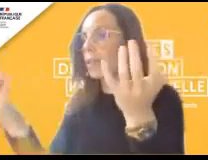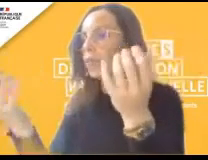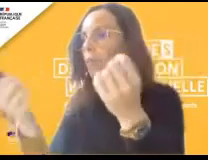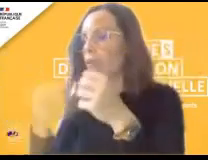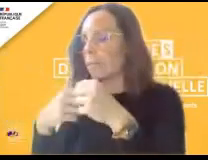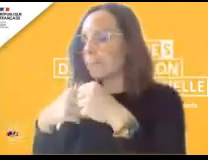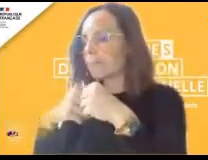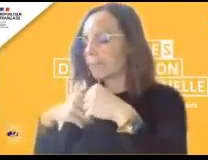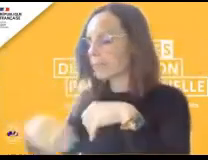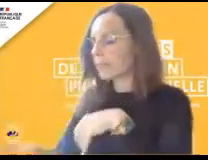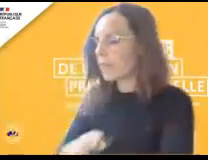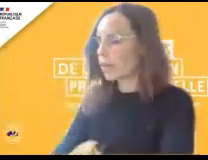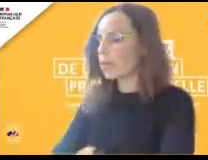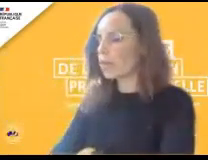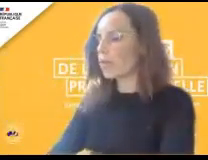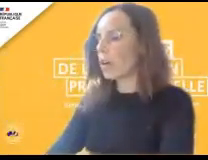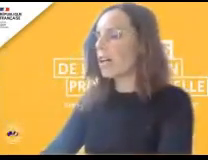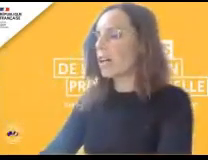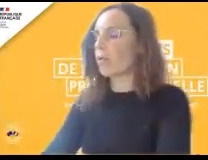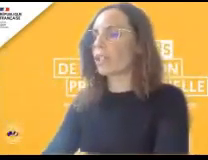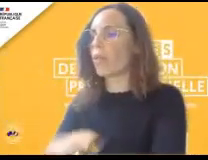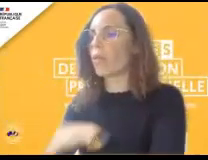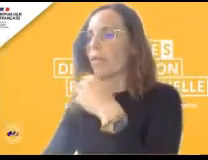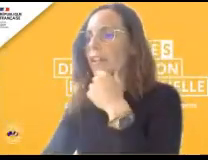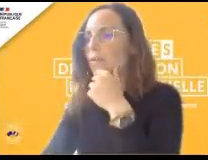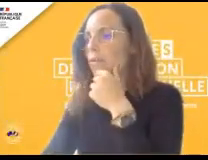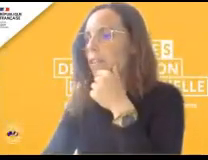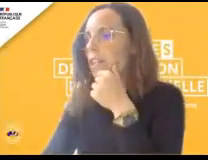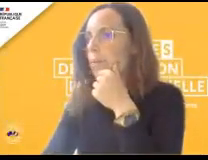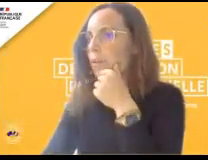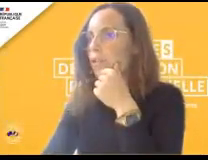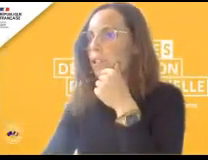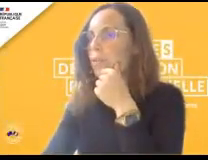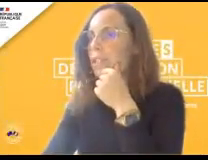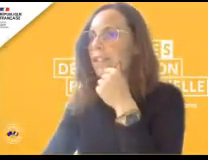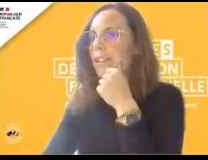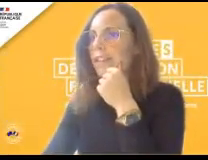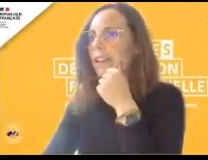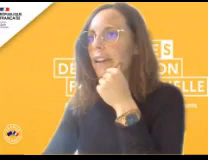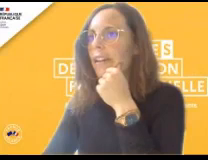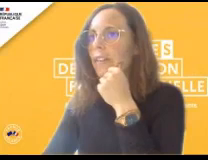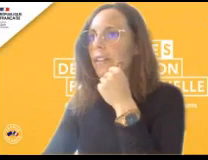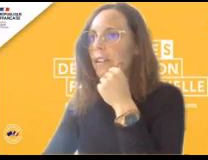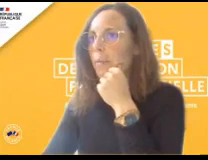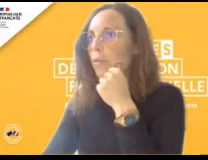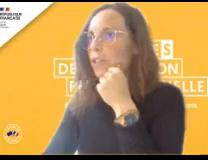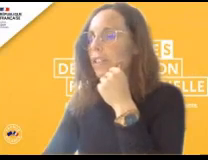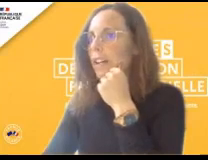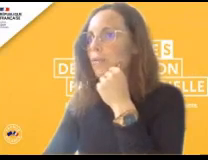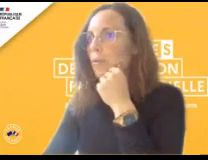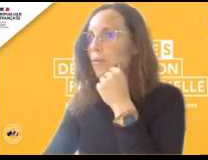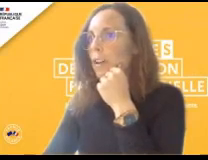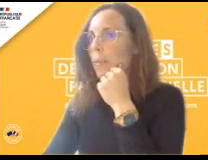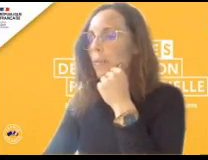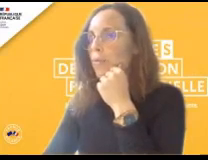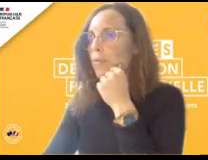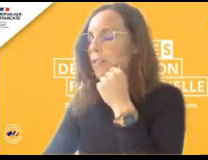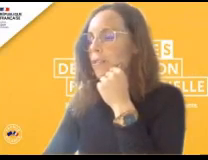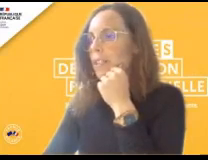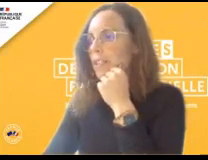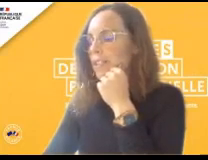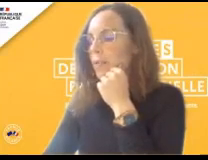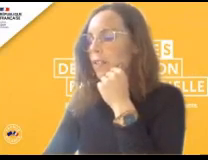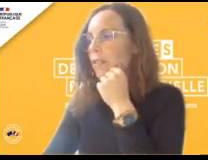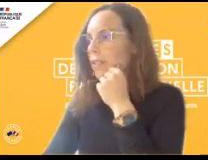plusieurs aspects du projet, que ce soit projet de reconversion, projet de mobilité interne, projet de création, voilà un